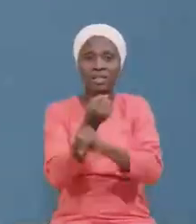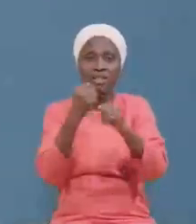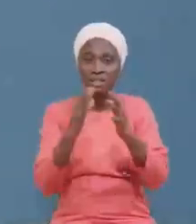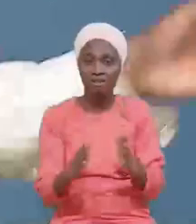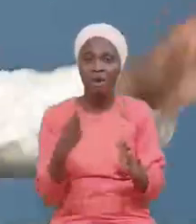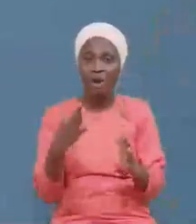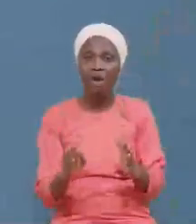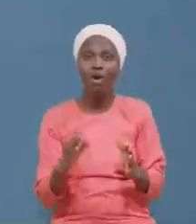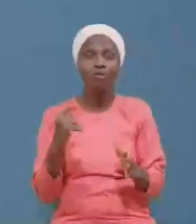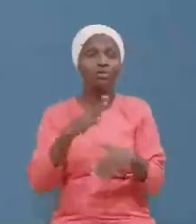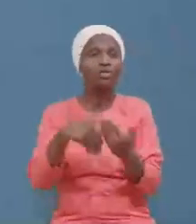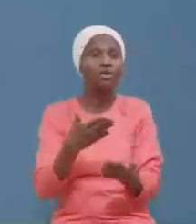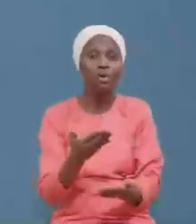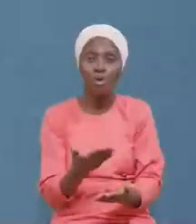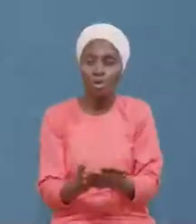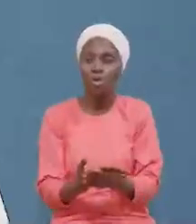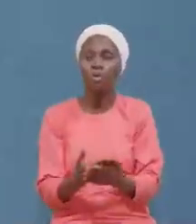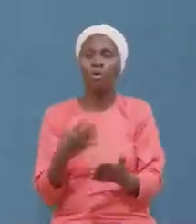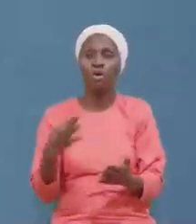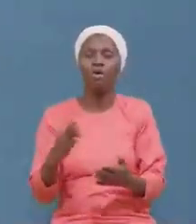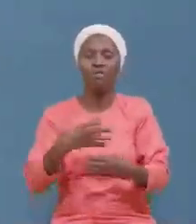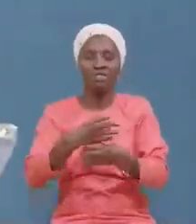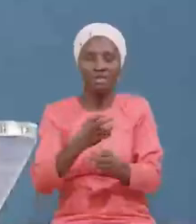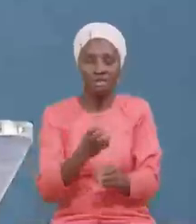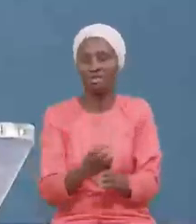le sauveur de toute la création.